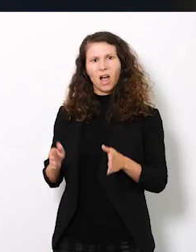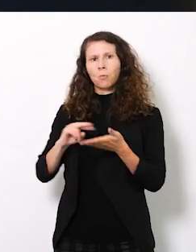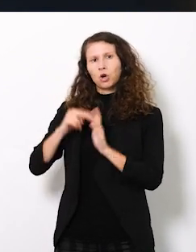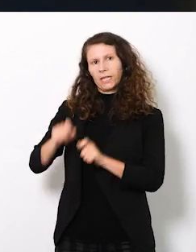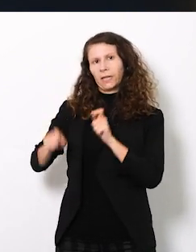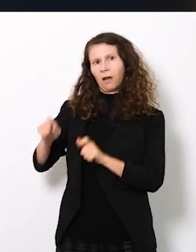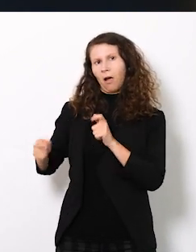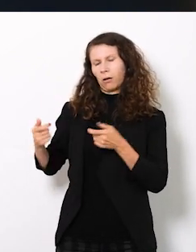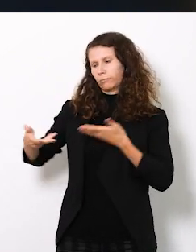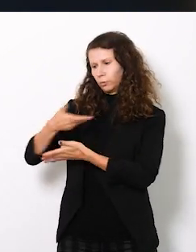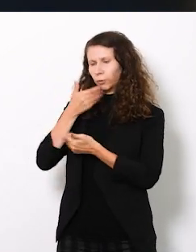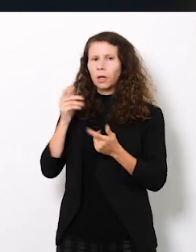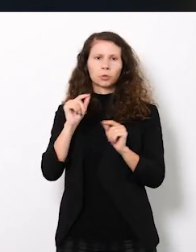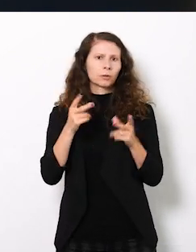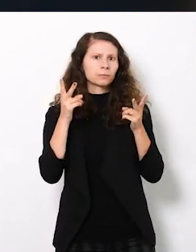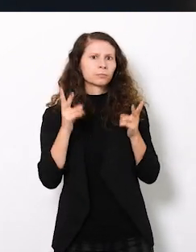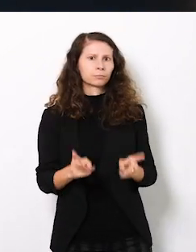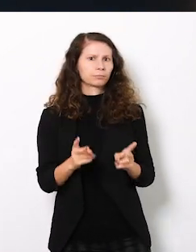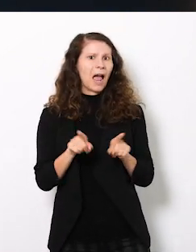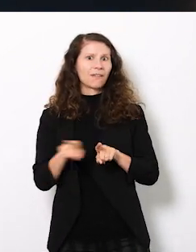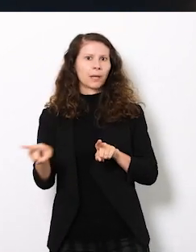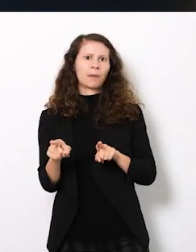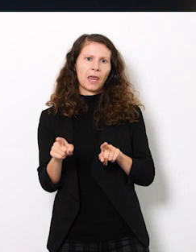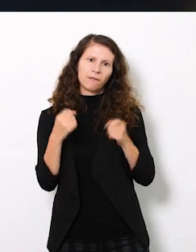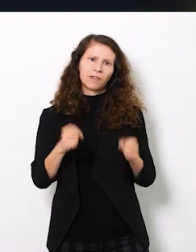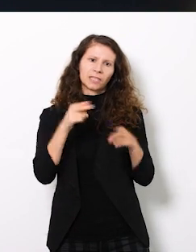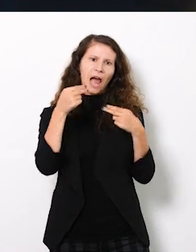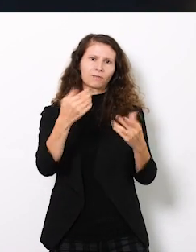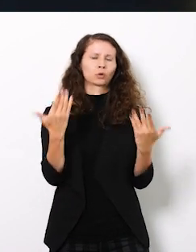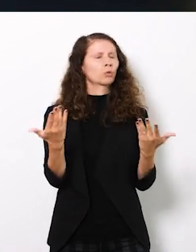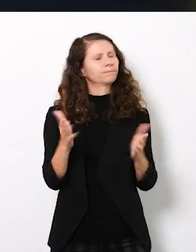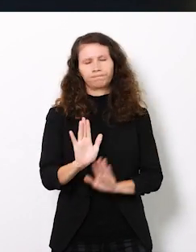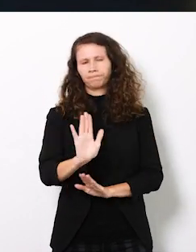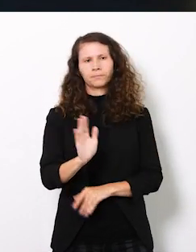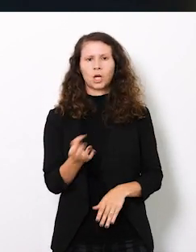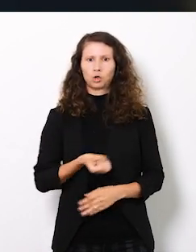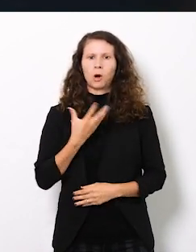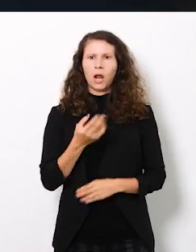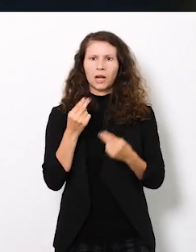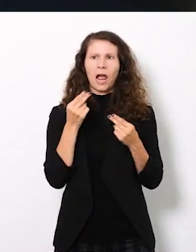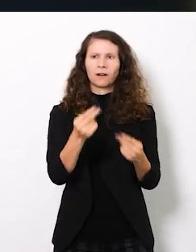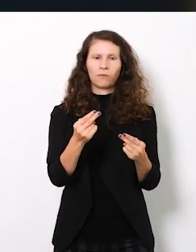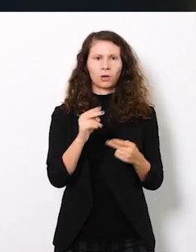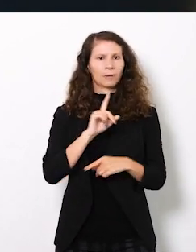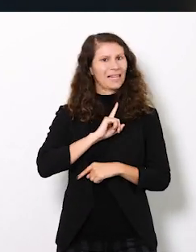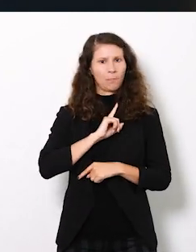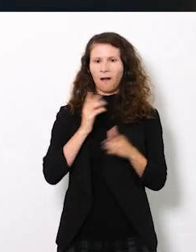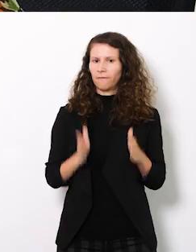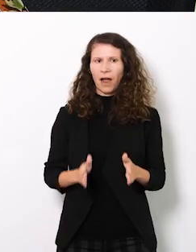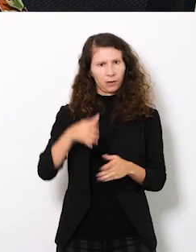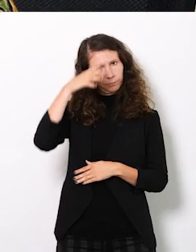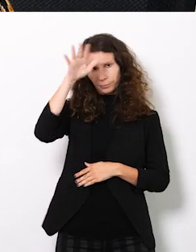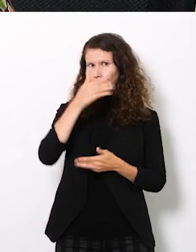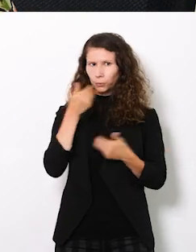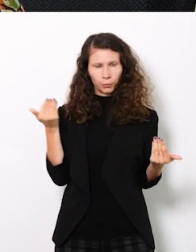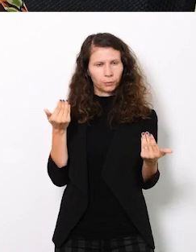Fachpolitikern. Das heißt also, es ist keine abschließende Antwort der FDP, sondern nur die spontane Antwort des Nicht-Fachpolitikers Christian Lindner.